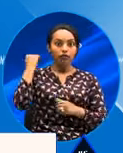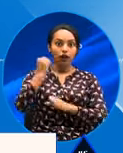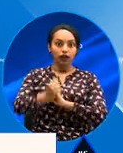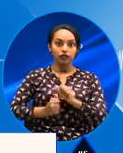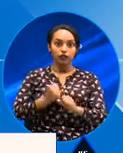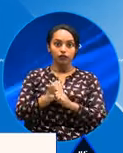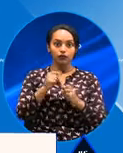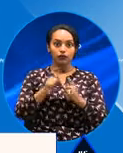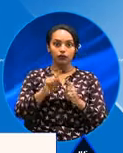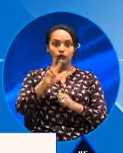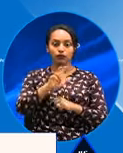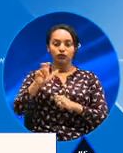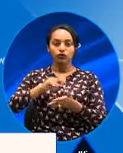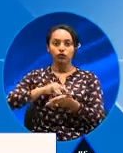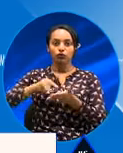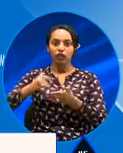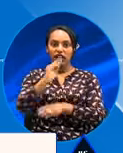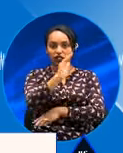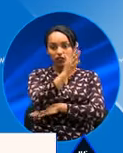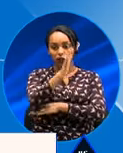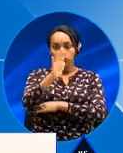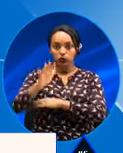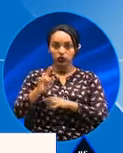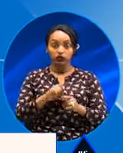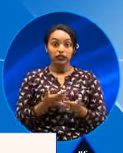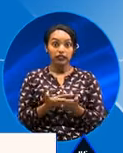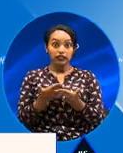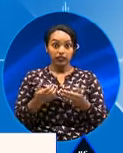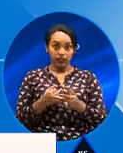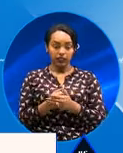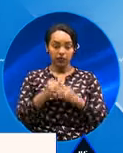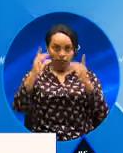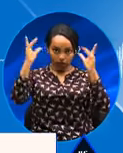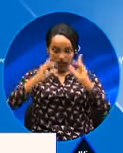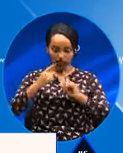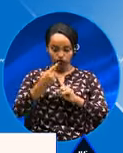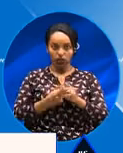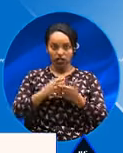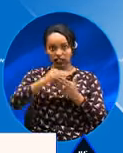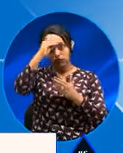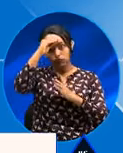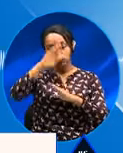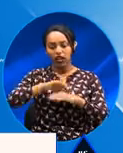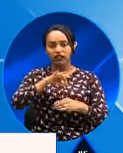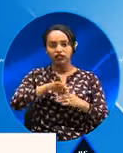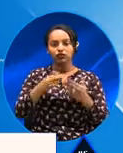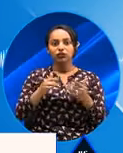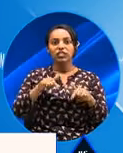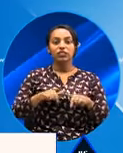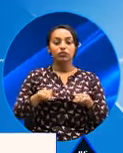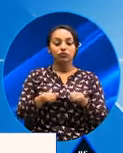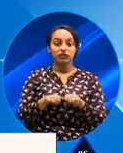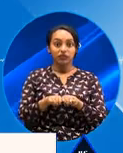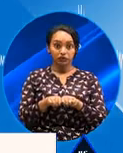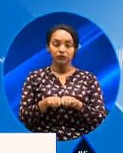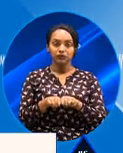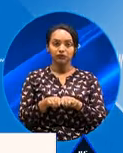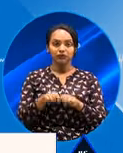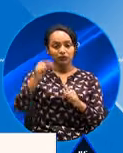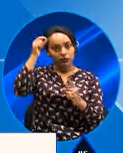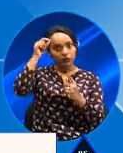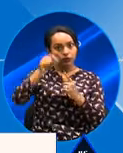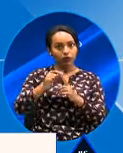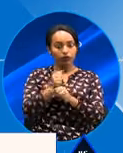አምናም ወደ 300 ሚሊዮን ችግኞችን እንግዲህ በክረምት ወራት በትምህርት ዘርፉ ተተክሏል። ዘንድሮ ሜነኑ